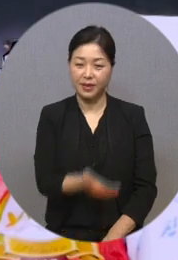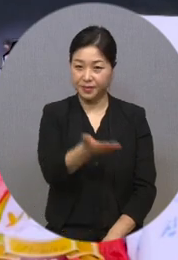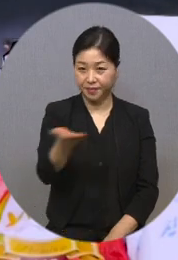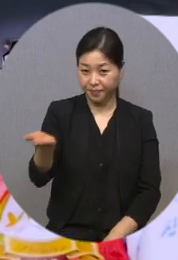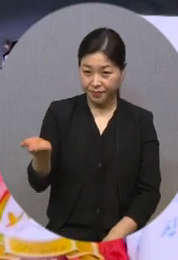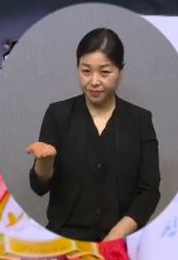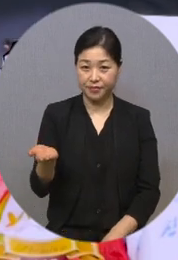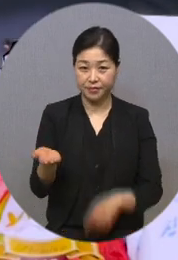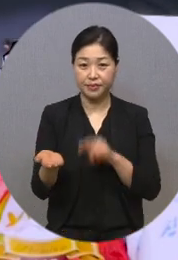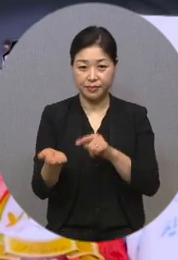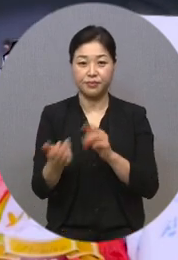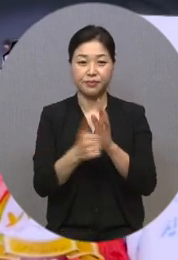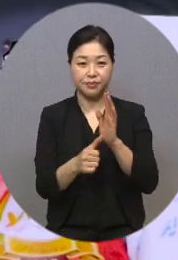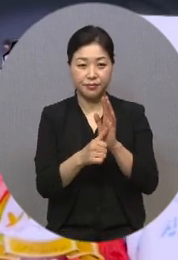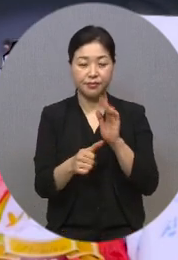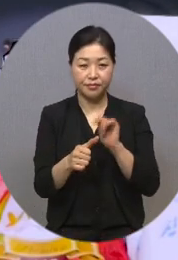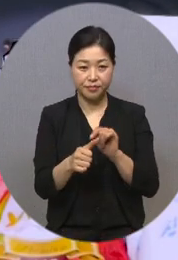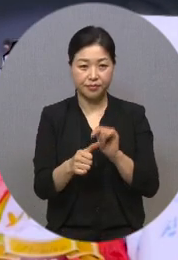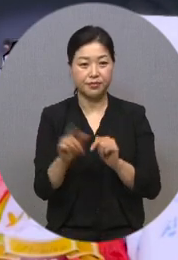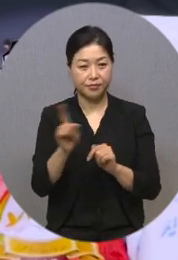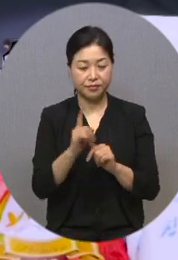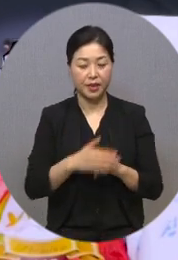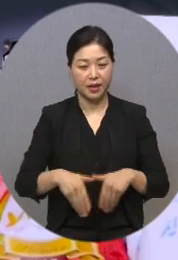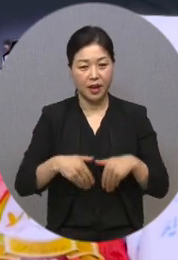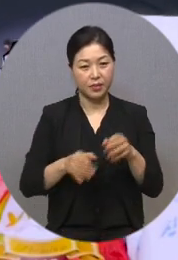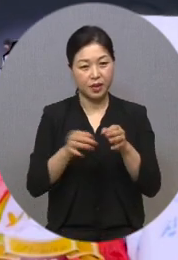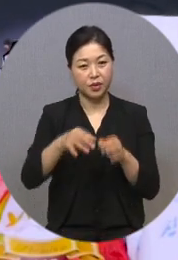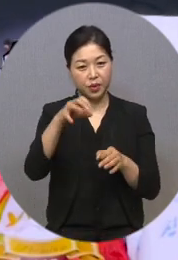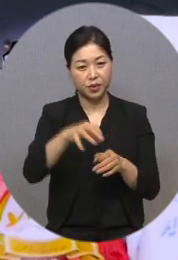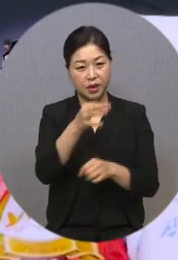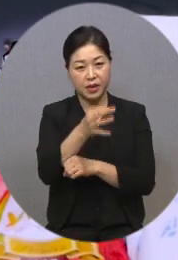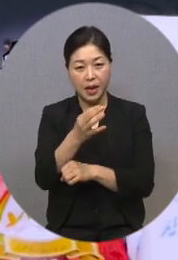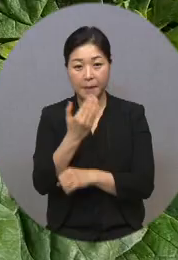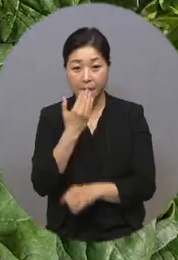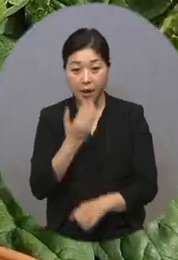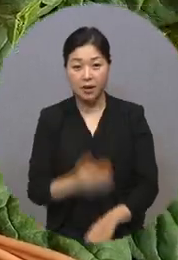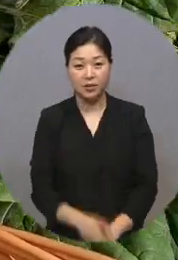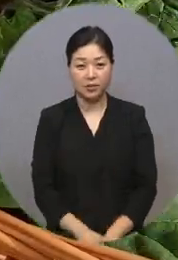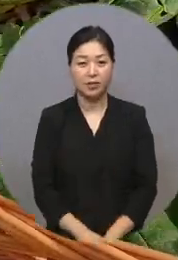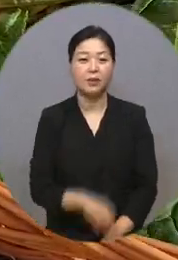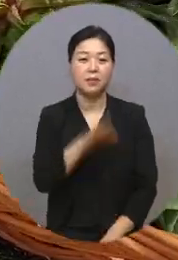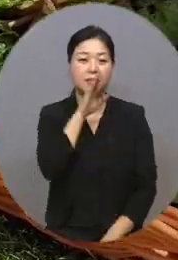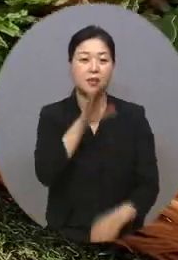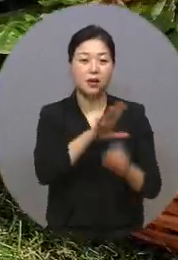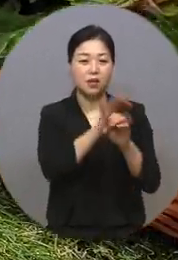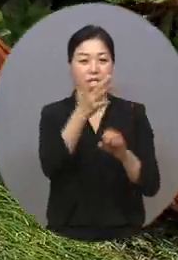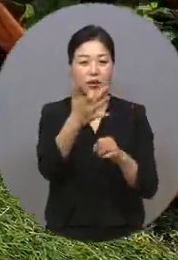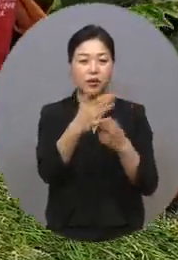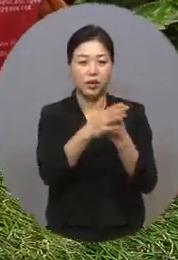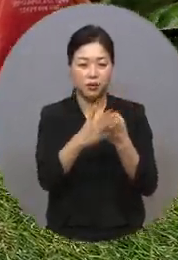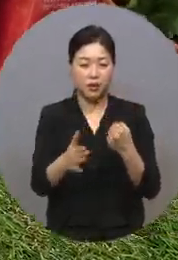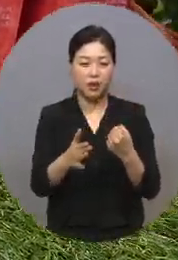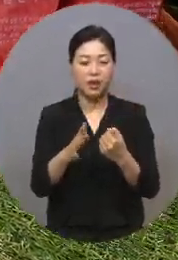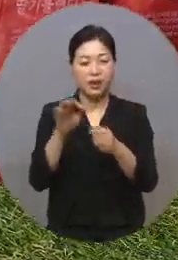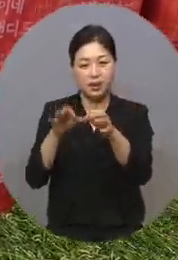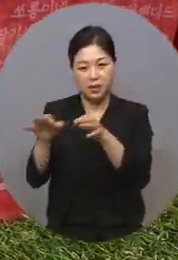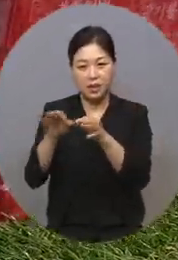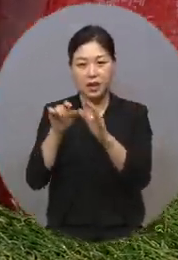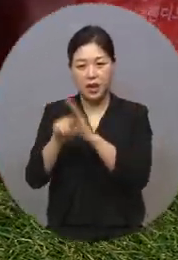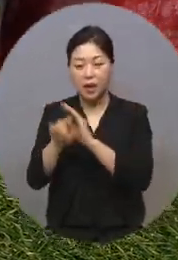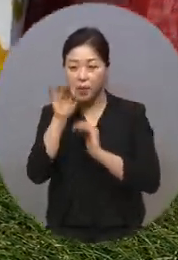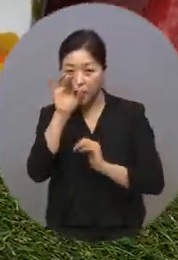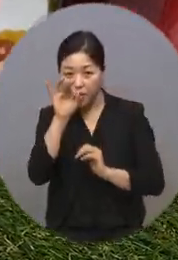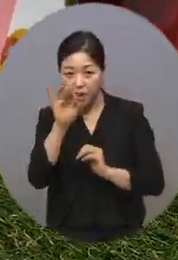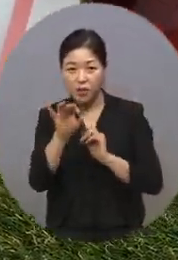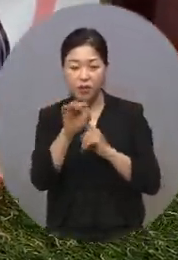전시해 놓은 이 물건들을 바로 이 남도 장터에서 살 수 있는 거잖아요, 과장님. 그렇습니다. 코로나 19 때문에 네. 직접 시장에도 못 가시고